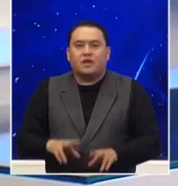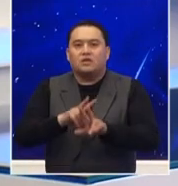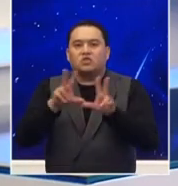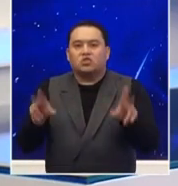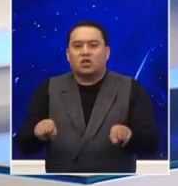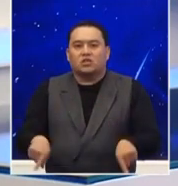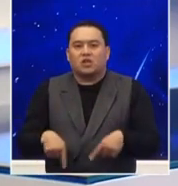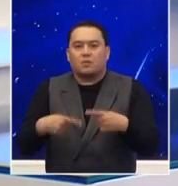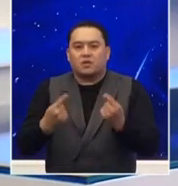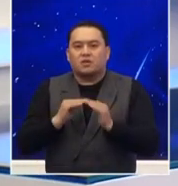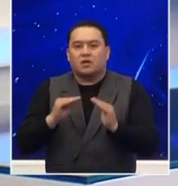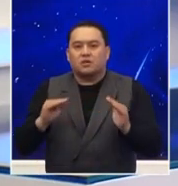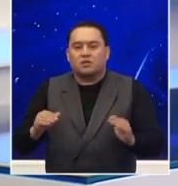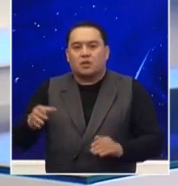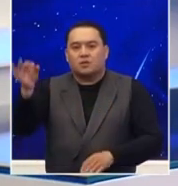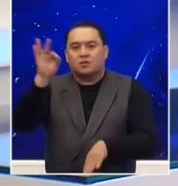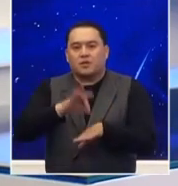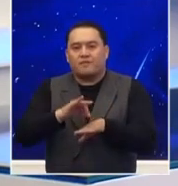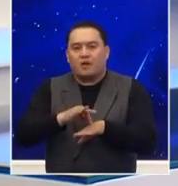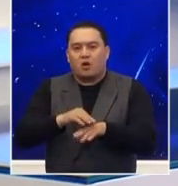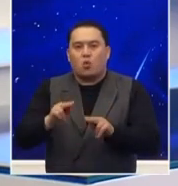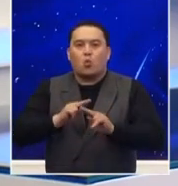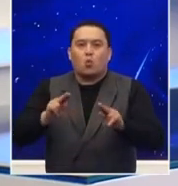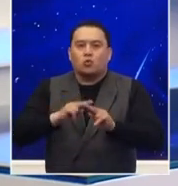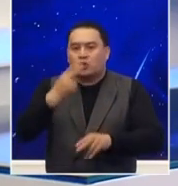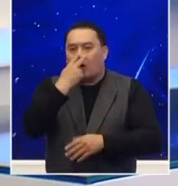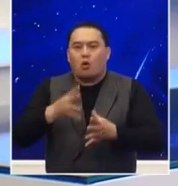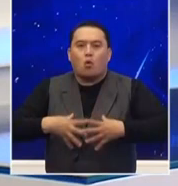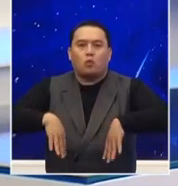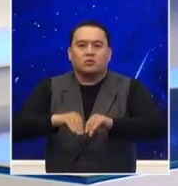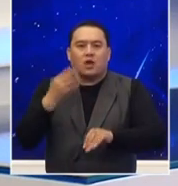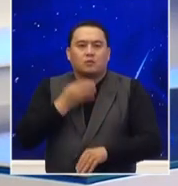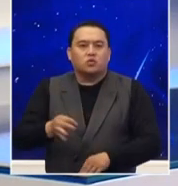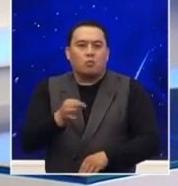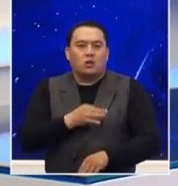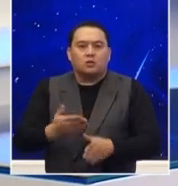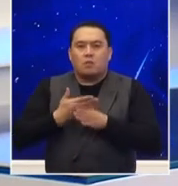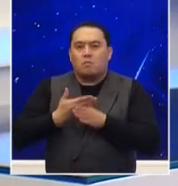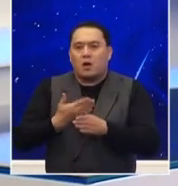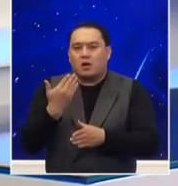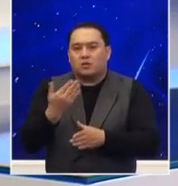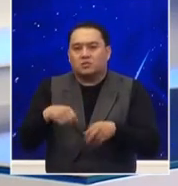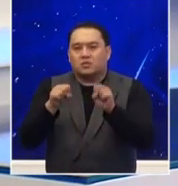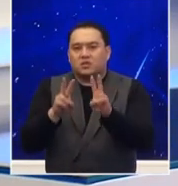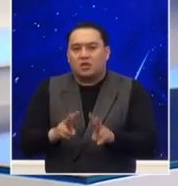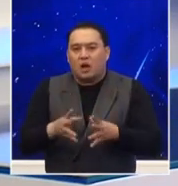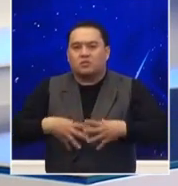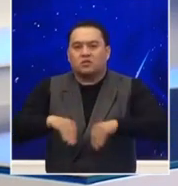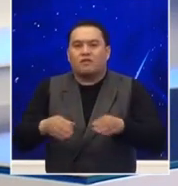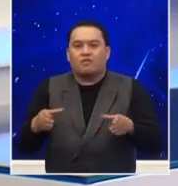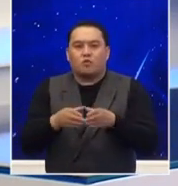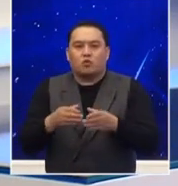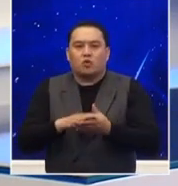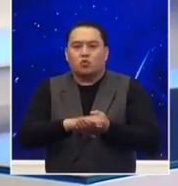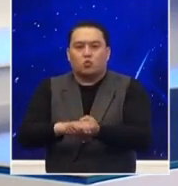Шанс на реабилитацию. Детей с аутизмом учат интегрироваться в общество в Алматинской области. Помогают им в этом специалисты